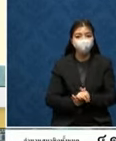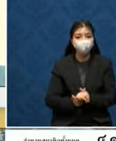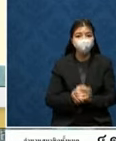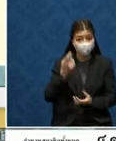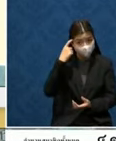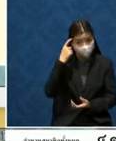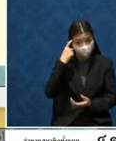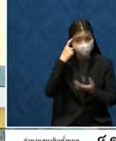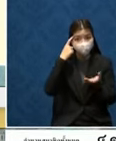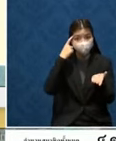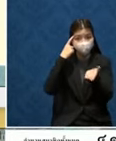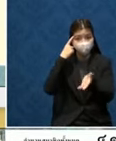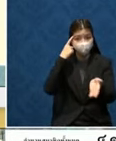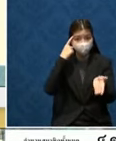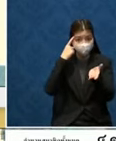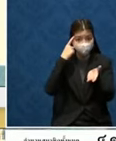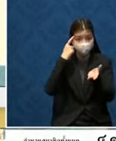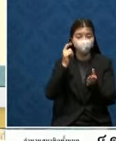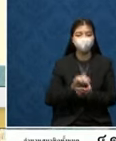เปล่านะ